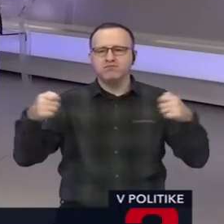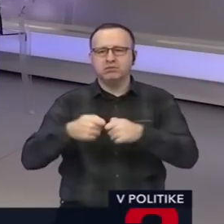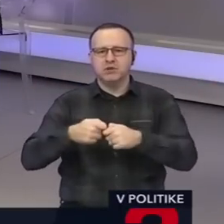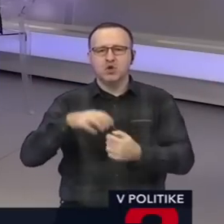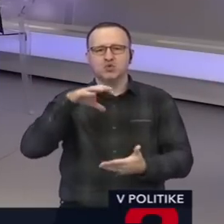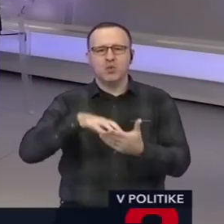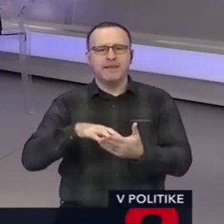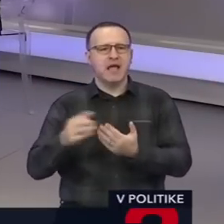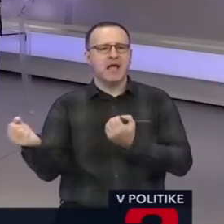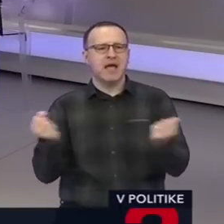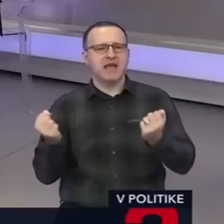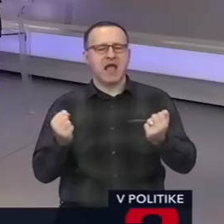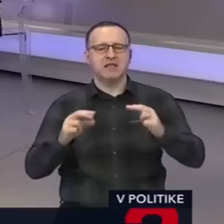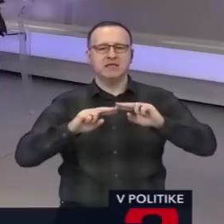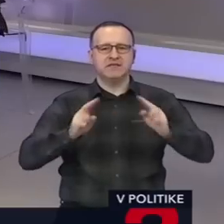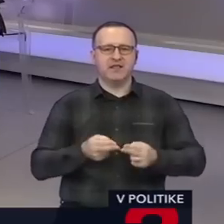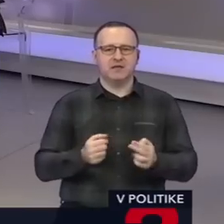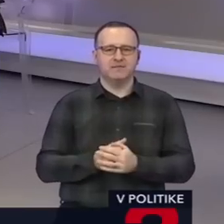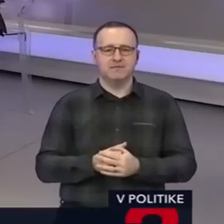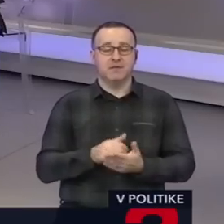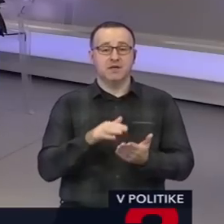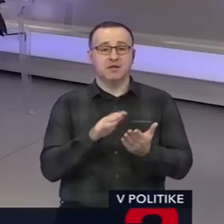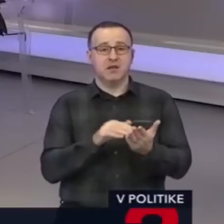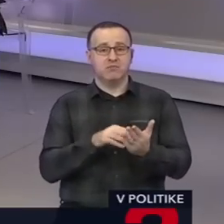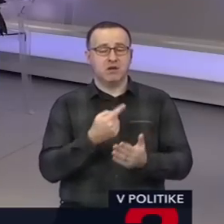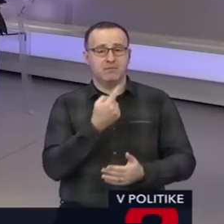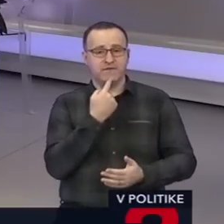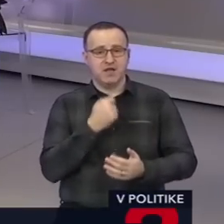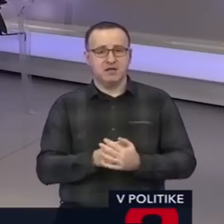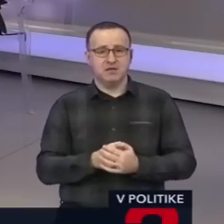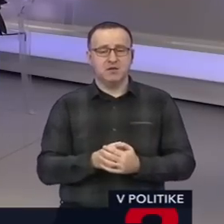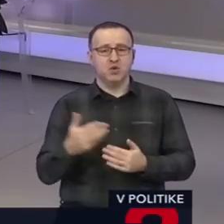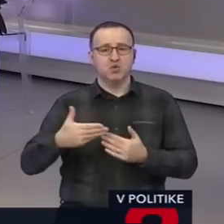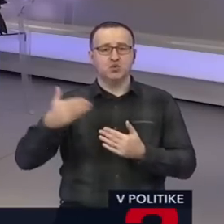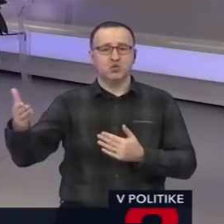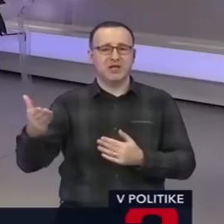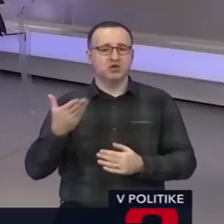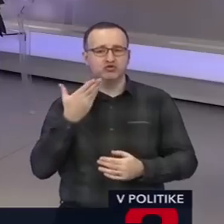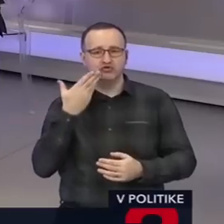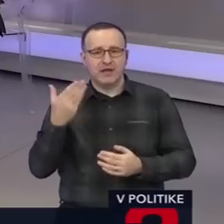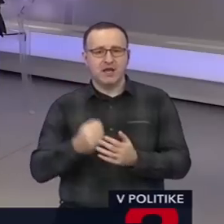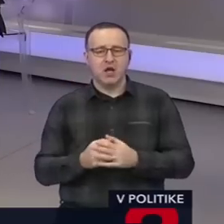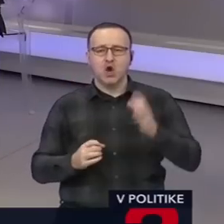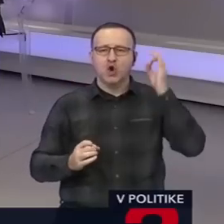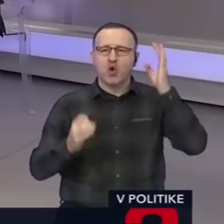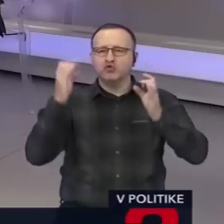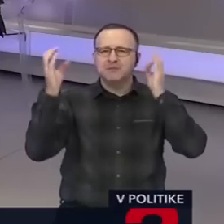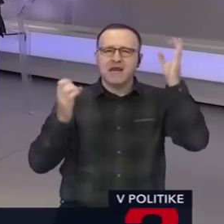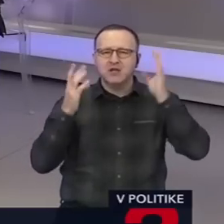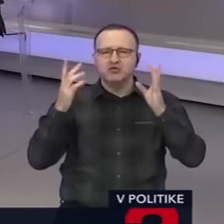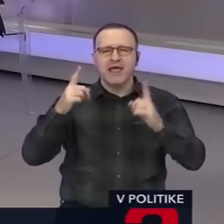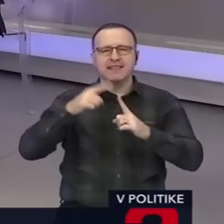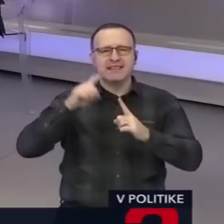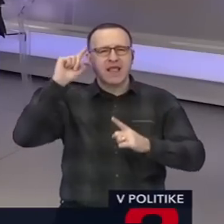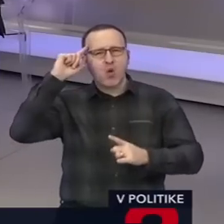ktoré riadia svet. A treba povedať, že na rozdiel od, dajme tomu, susednej Českej republiky, sa konšpiračným teóriám